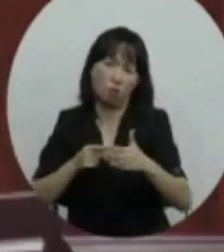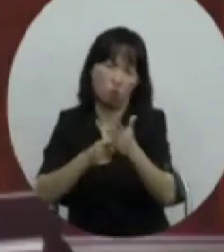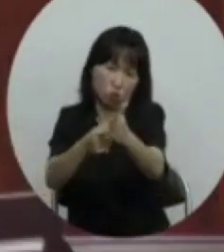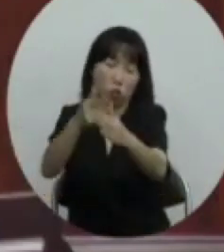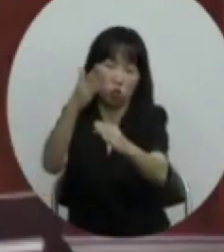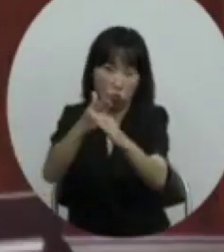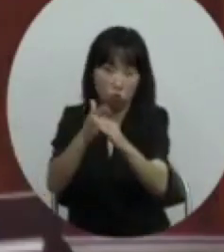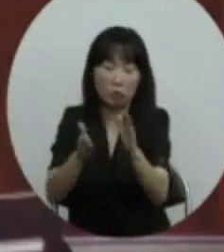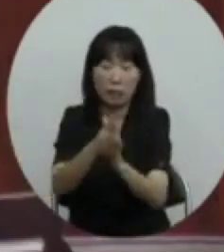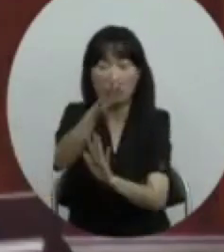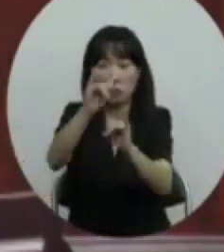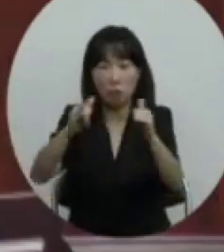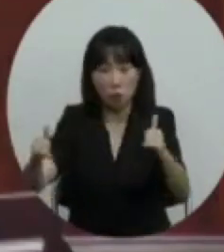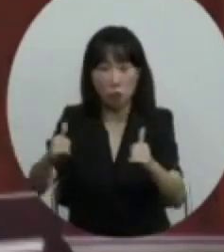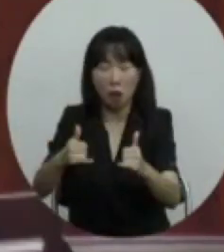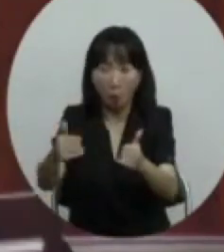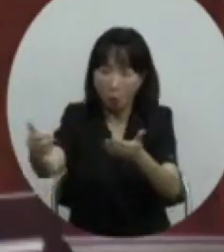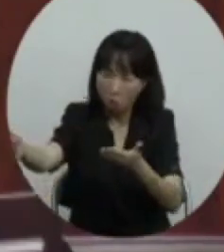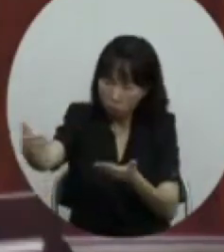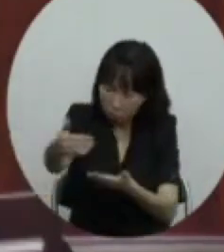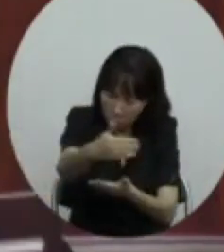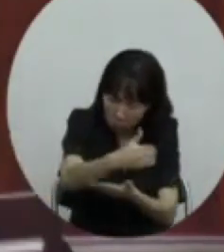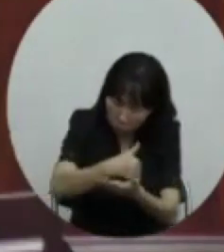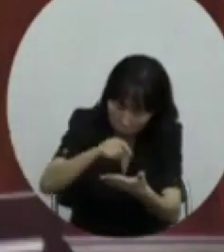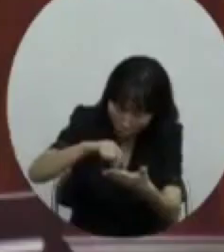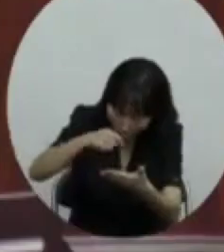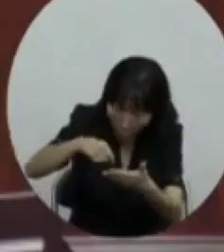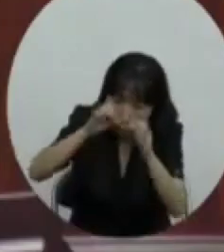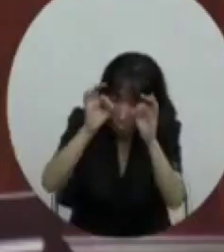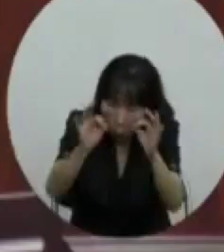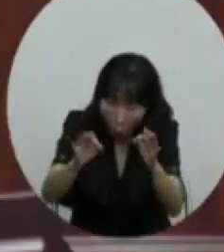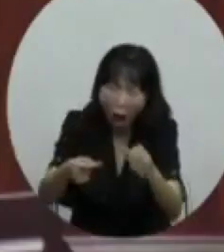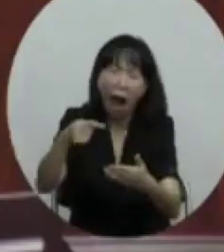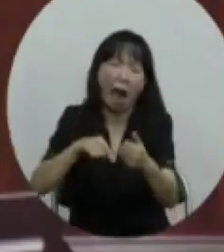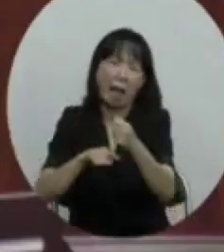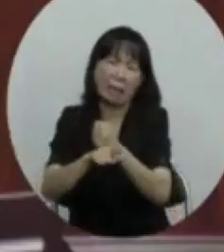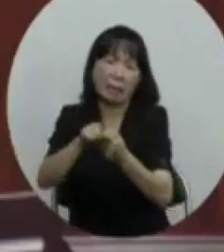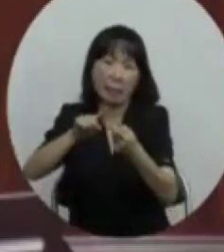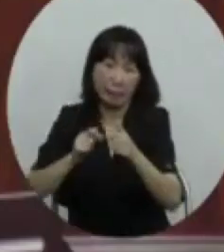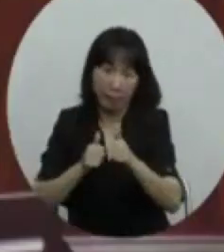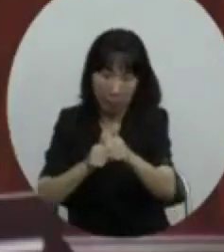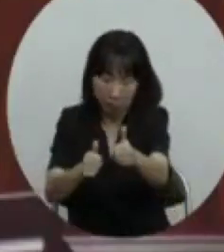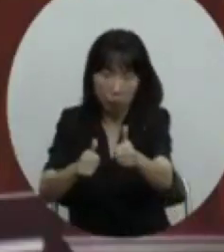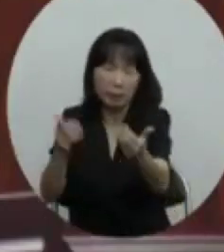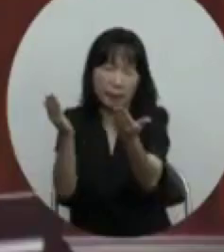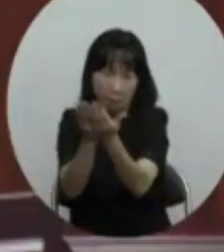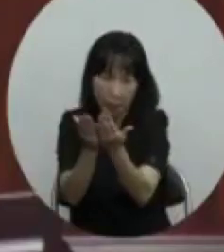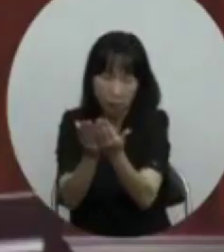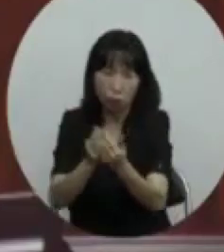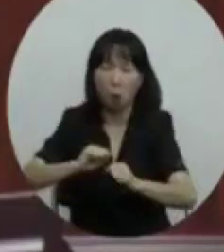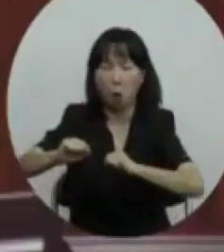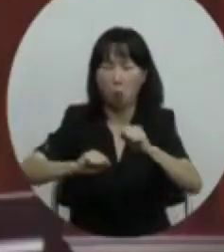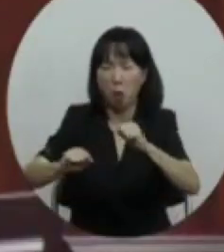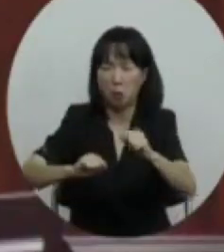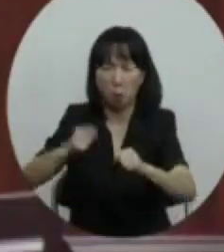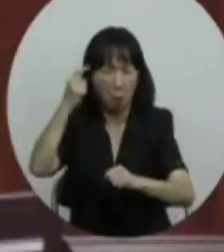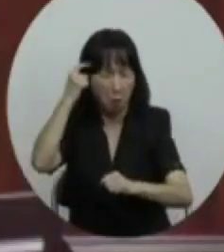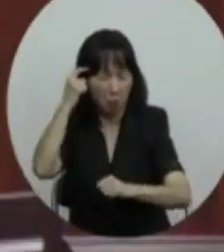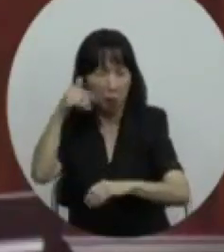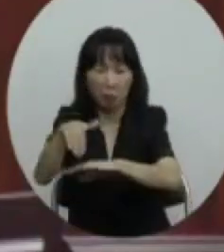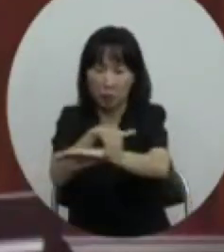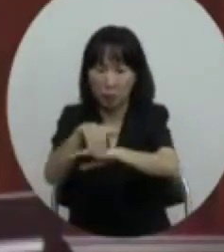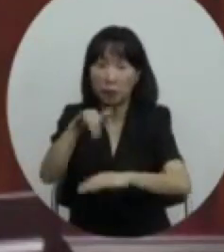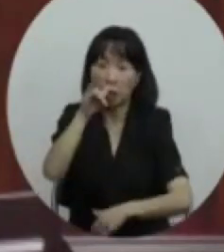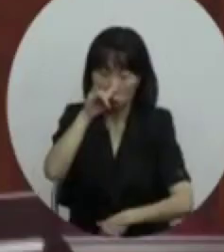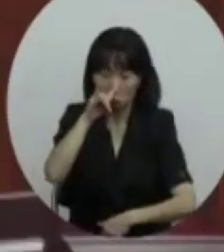시민들의 의견을 적극적으로 수렴하고 반영해 나갈 것입니다. 여주시 또한 시민들의 목소리에